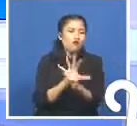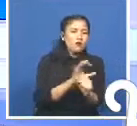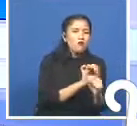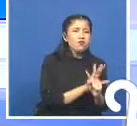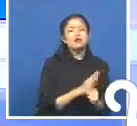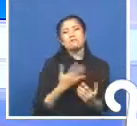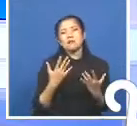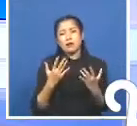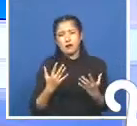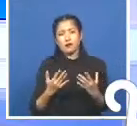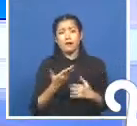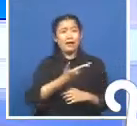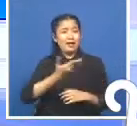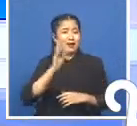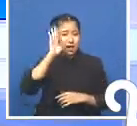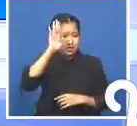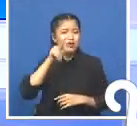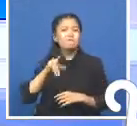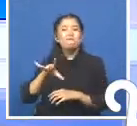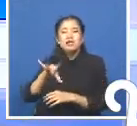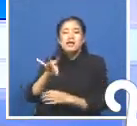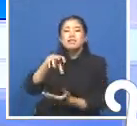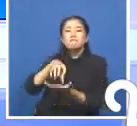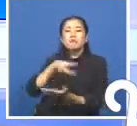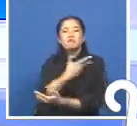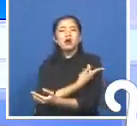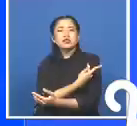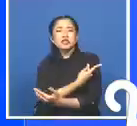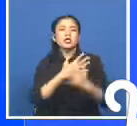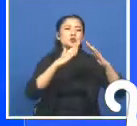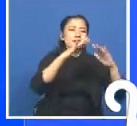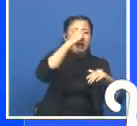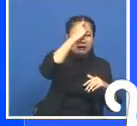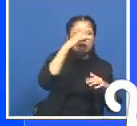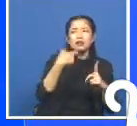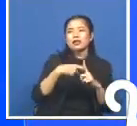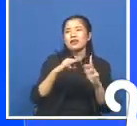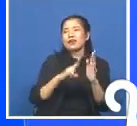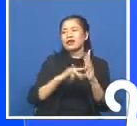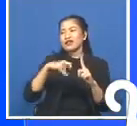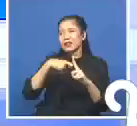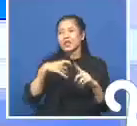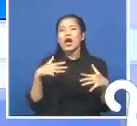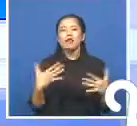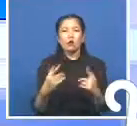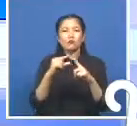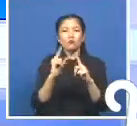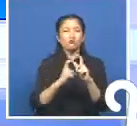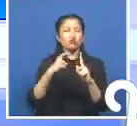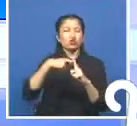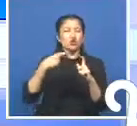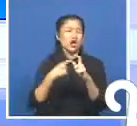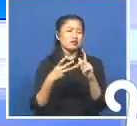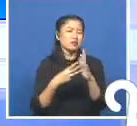akan diminta untuk memilih lokasi vaksin, apakah di rumah sakit, klinik, ataukah puskesmas terdekat. Dan